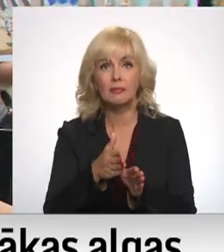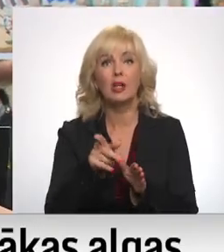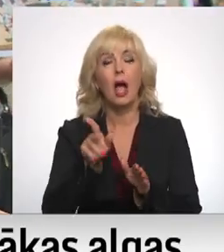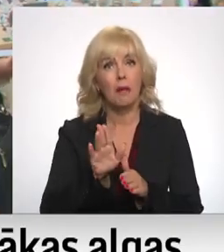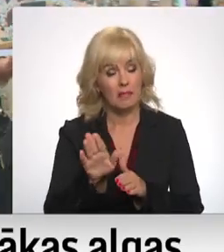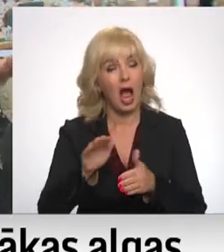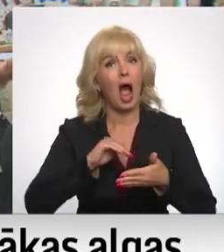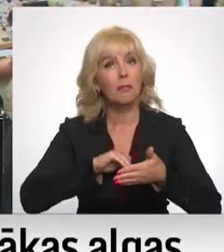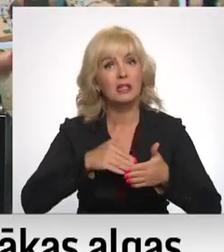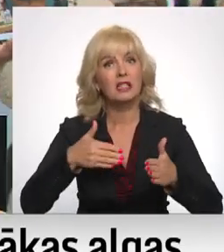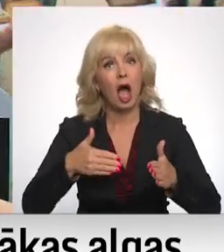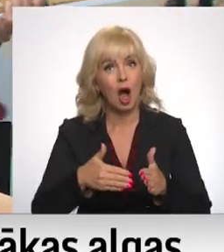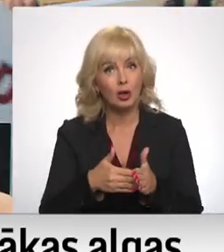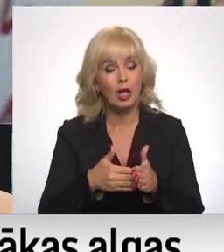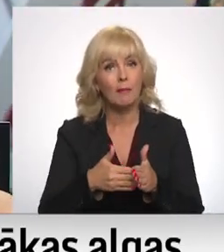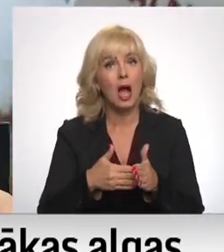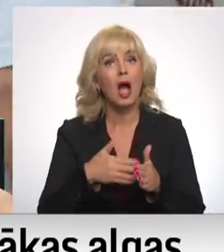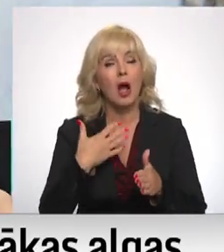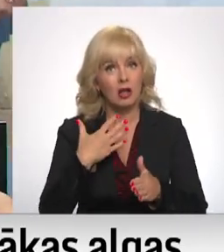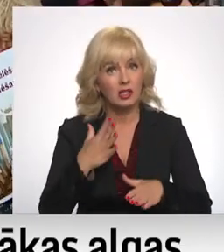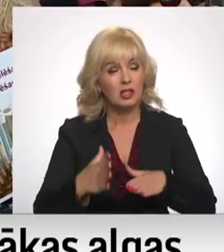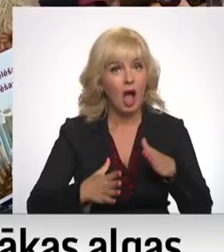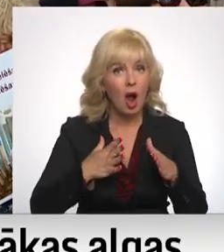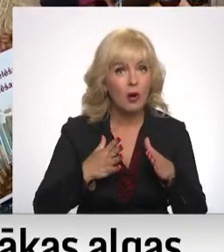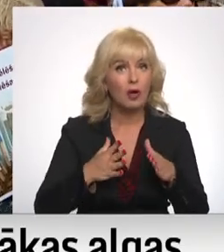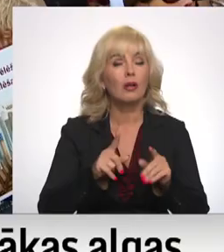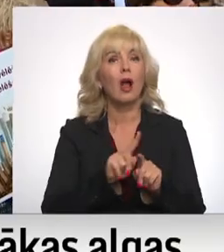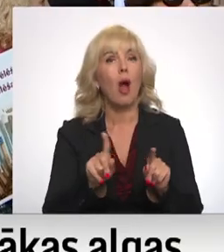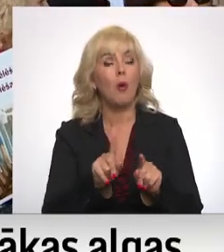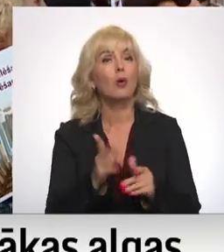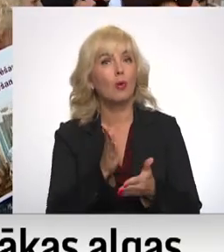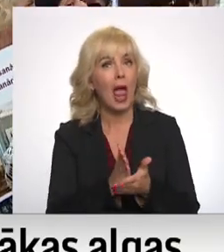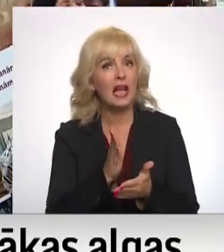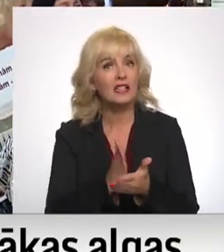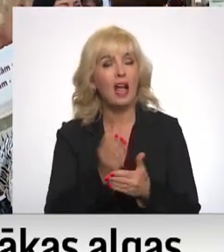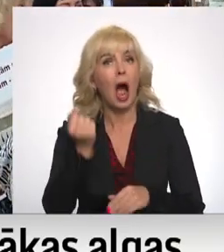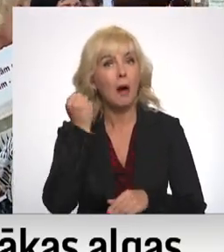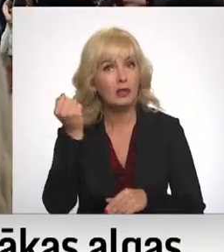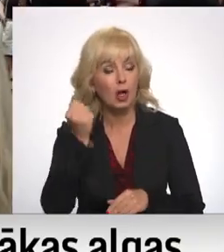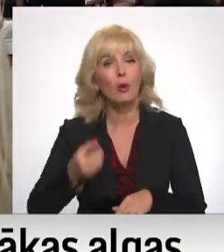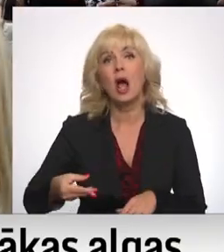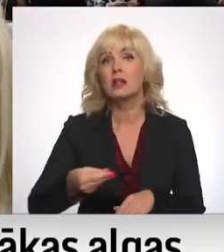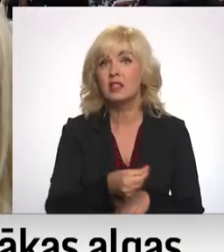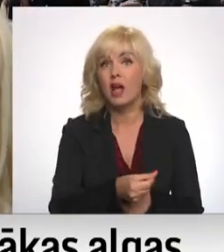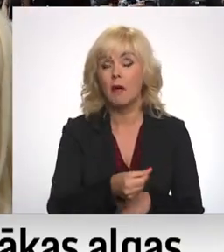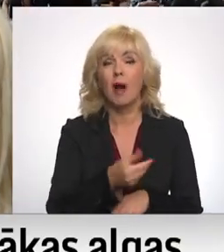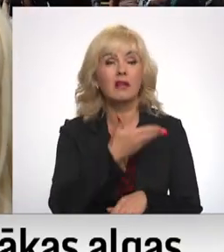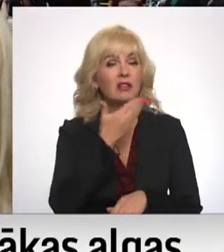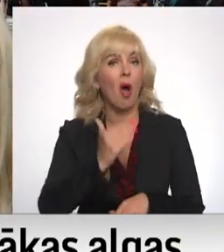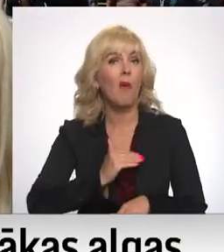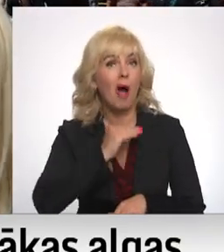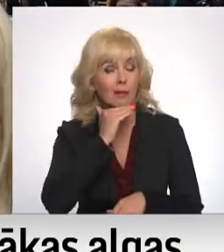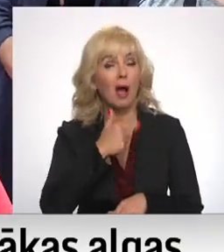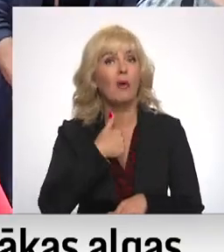no kā saka, tu esi visu laiku kaut kādā draudēts, un samaksa nav tā, ko mēs gribētu